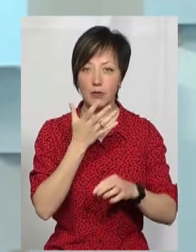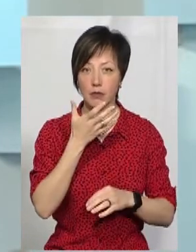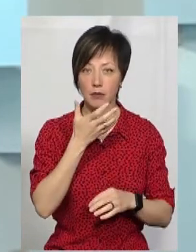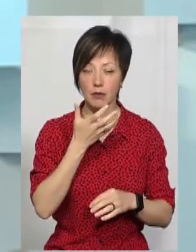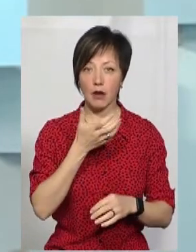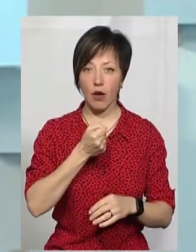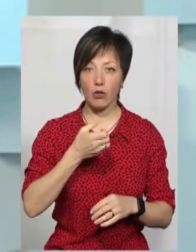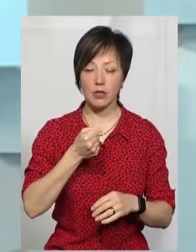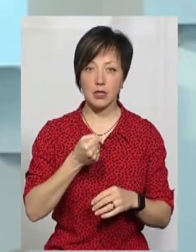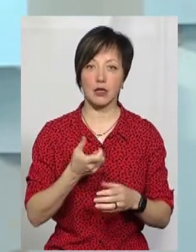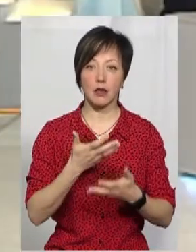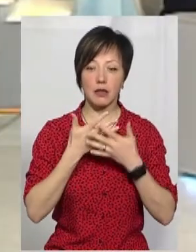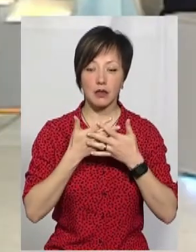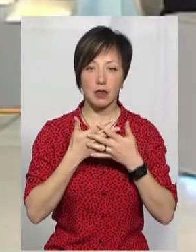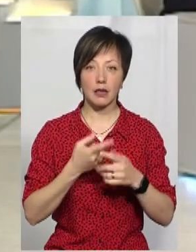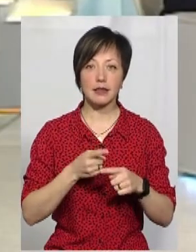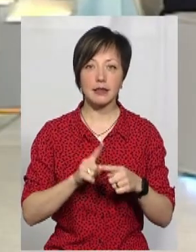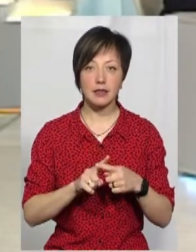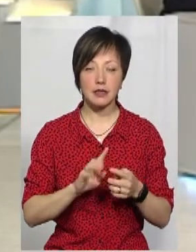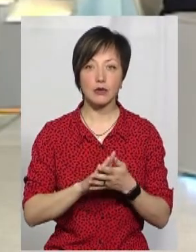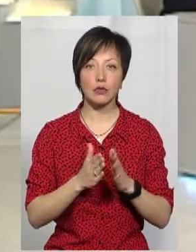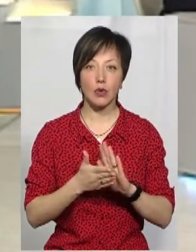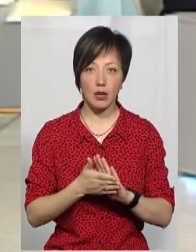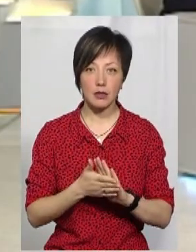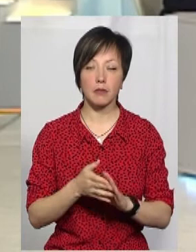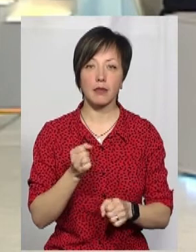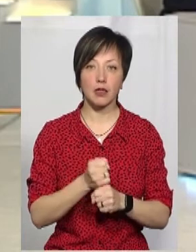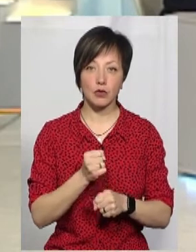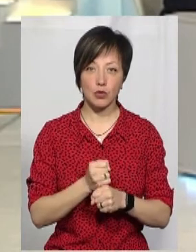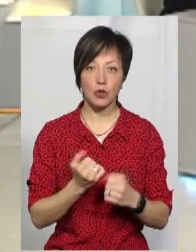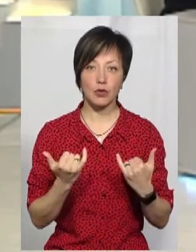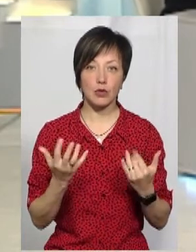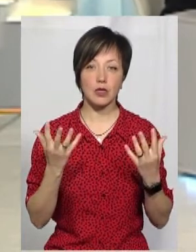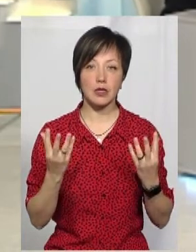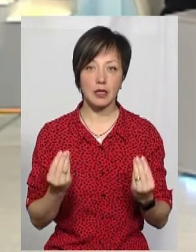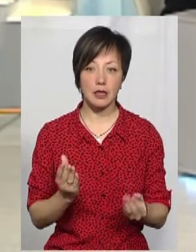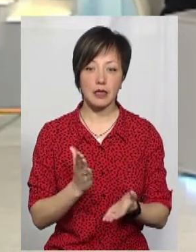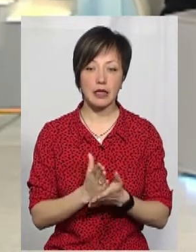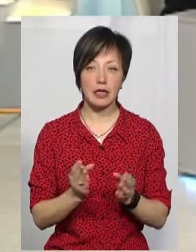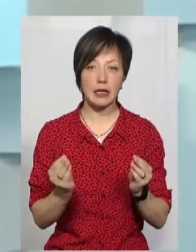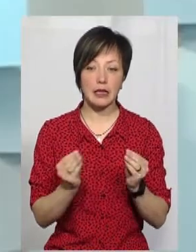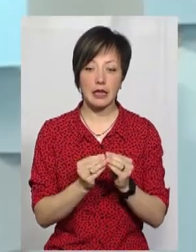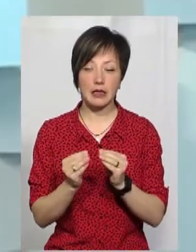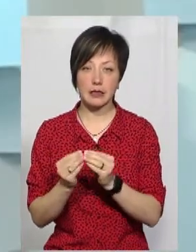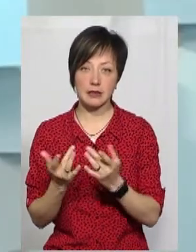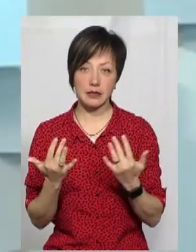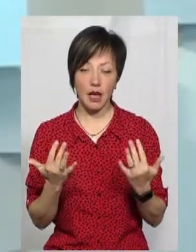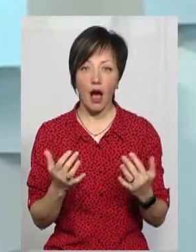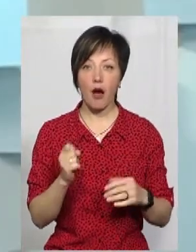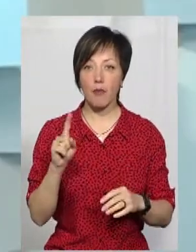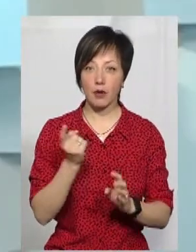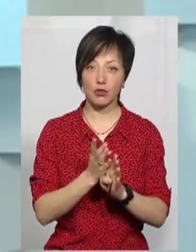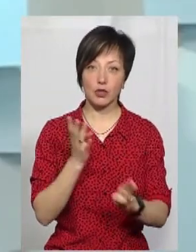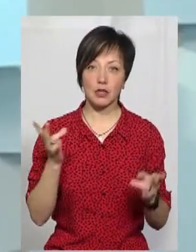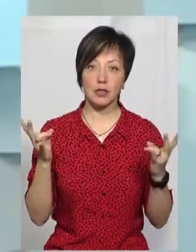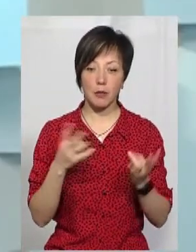який необхідний. А як з ними? З ними ситуація, ми також над цим працюємо, їх є на сьогодні декілька десятків, але саме ми вважаємо, що в першу чергу